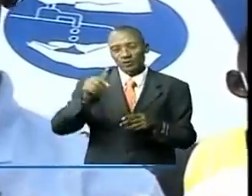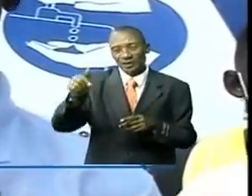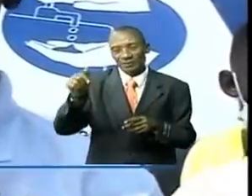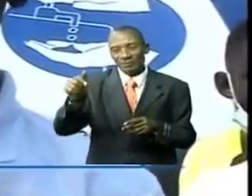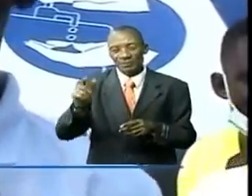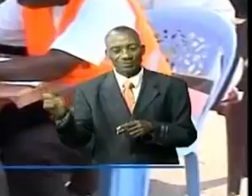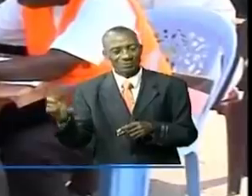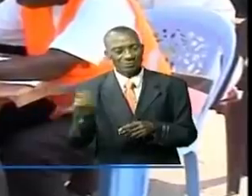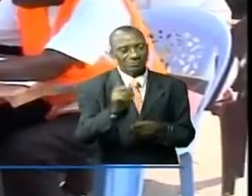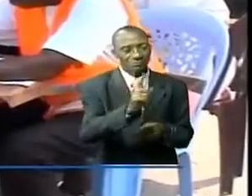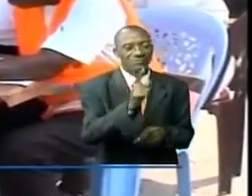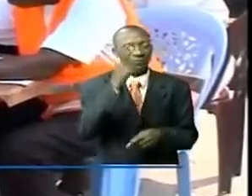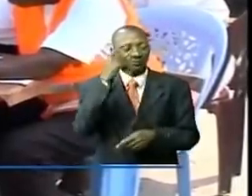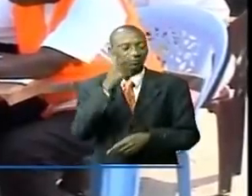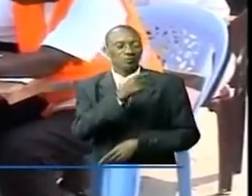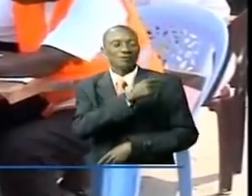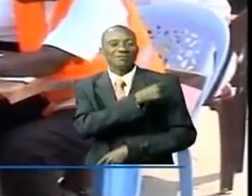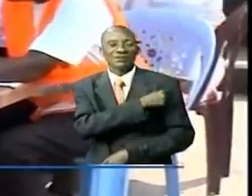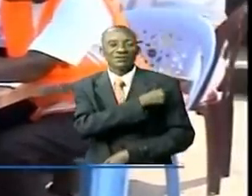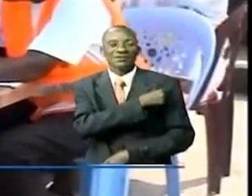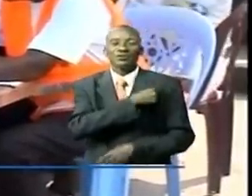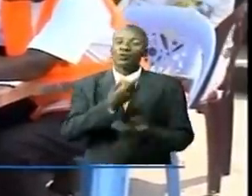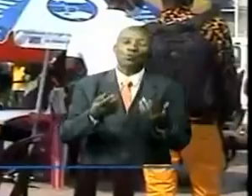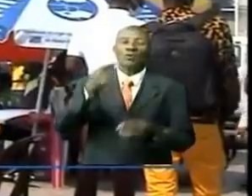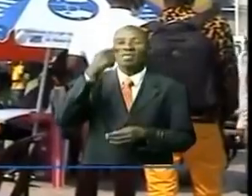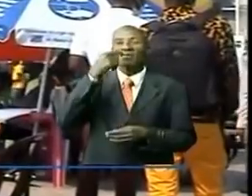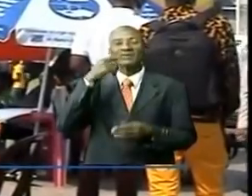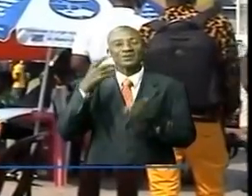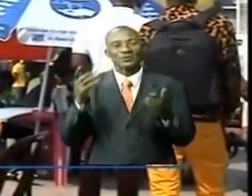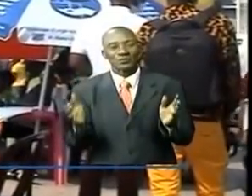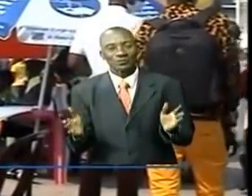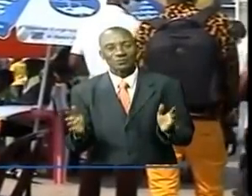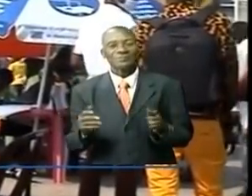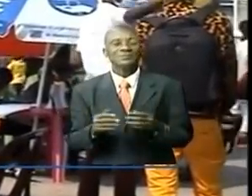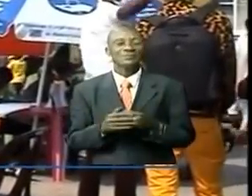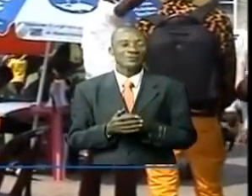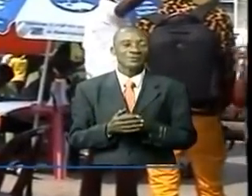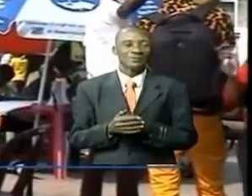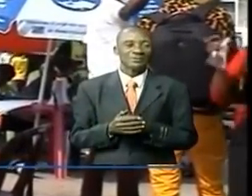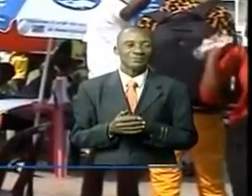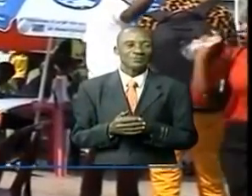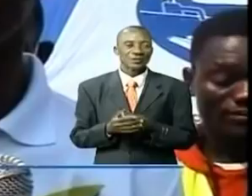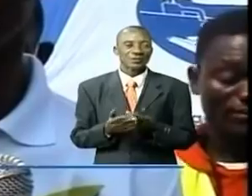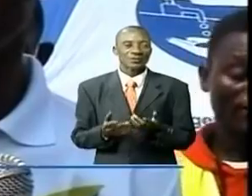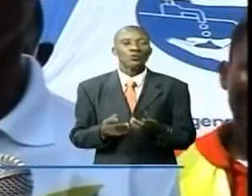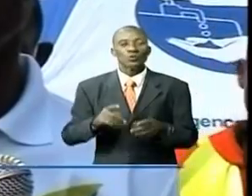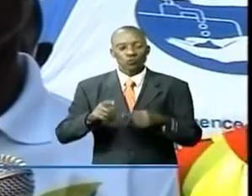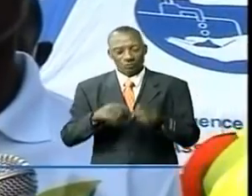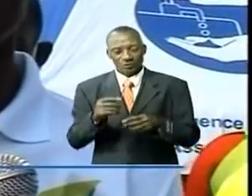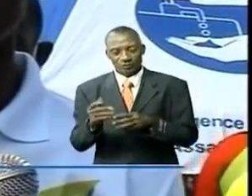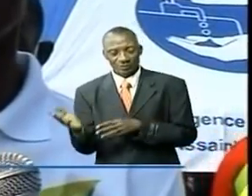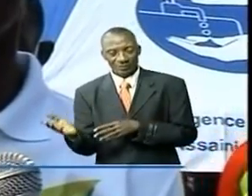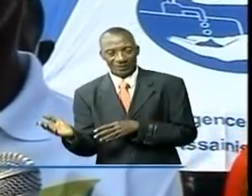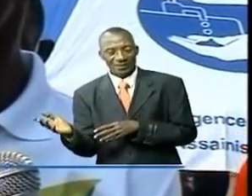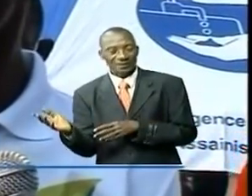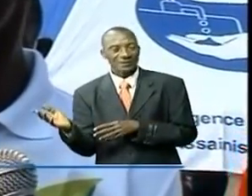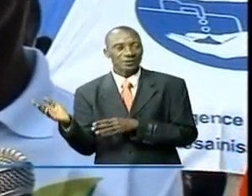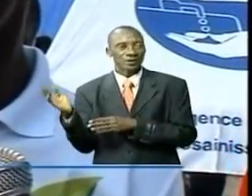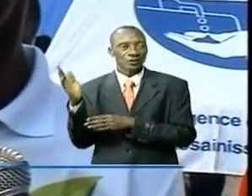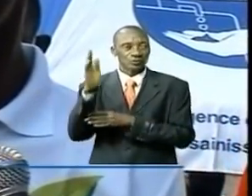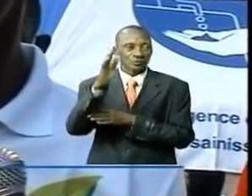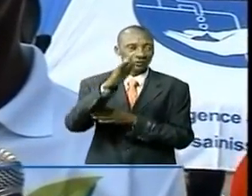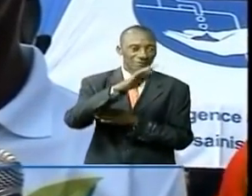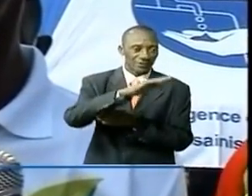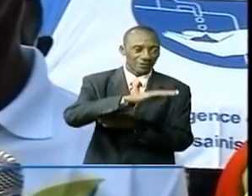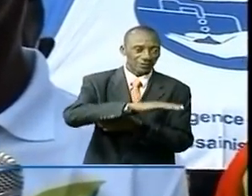profit du nombre, donc nous espérons que jusqu'à la fin de la journée, on va essayer de